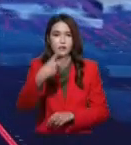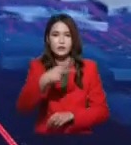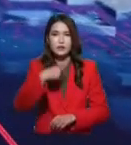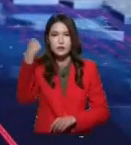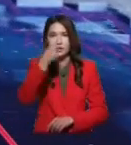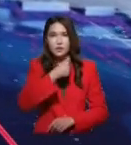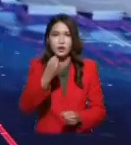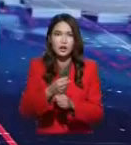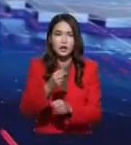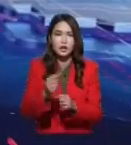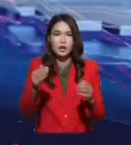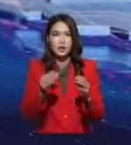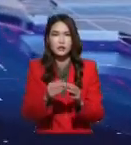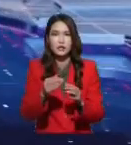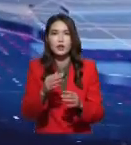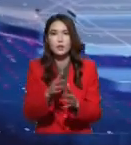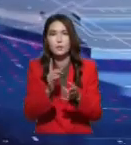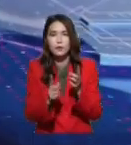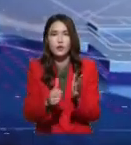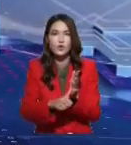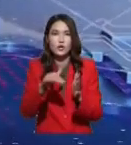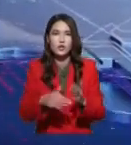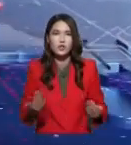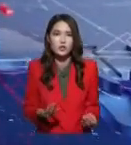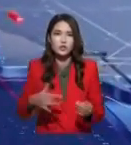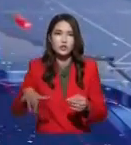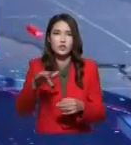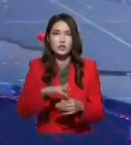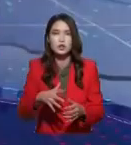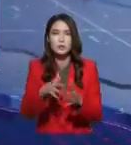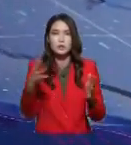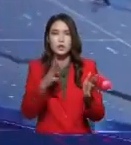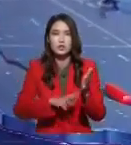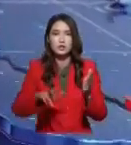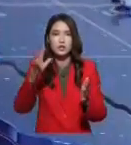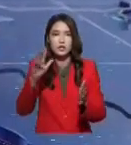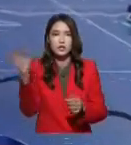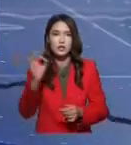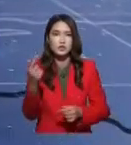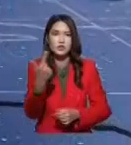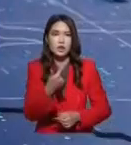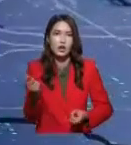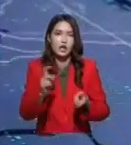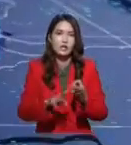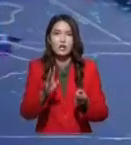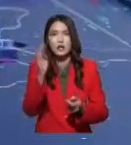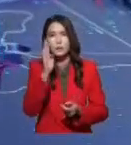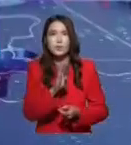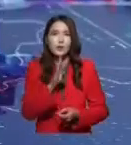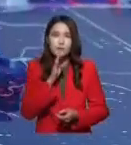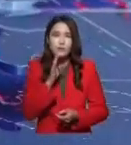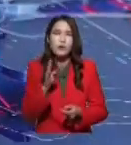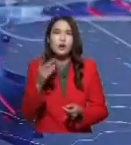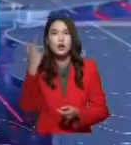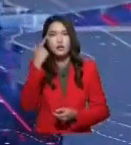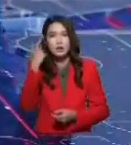году бытовому насилию подверглись более 60 тысяч жительниц страны. А более 93% граждан, независимо от пола, имеют гендерные